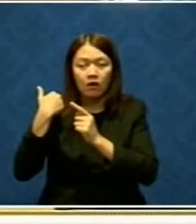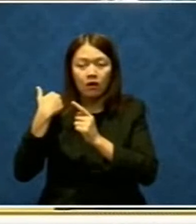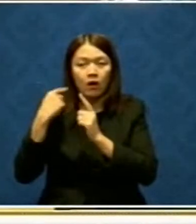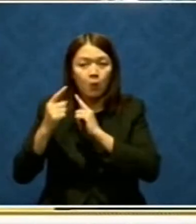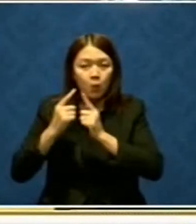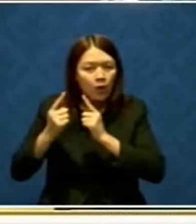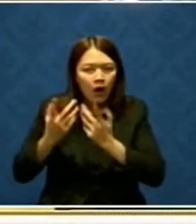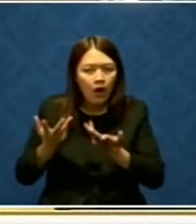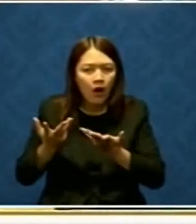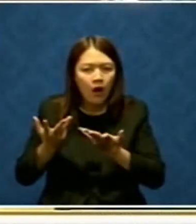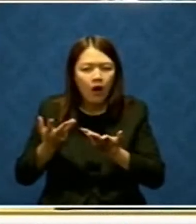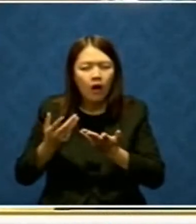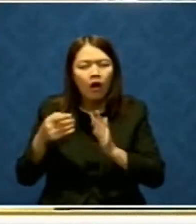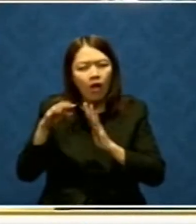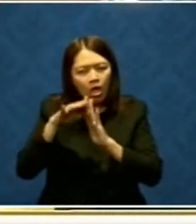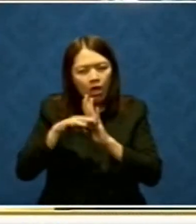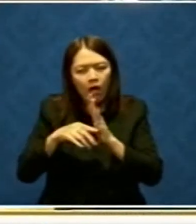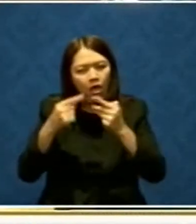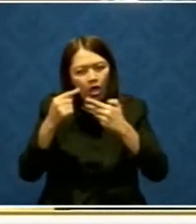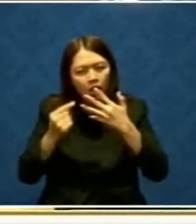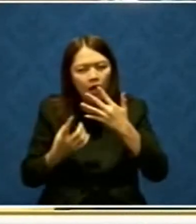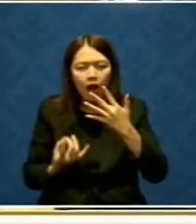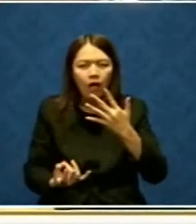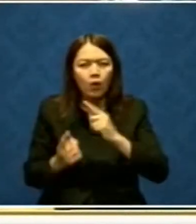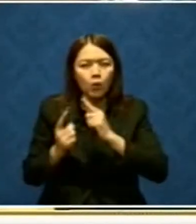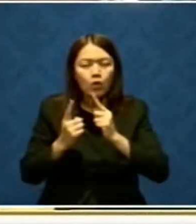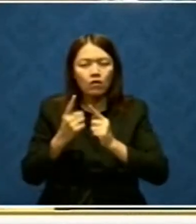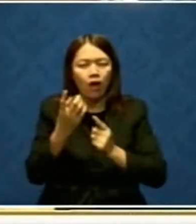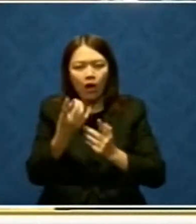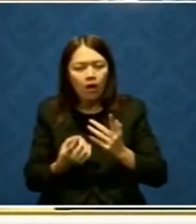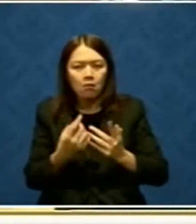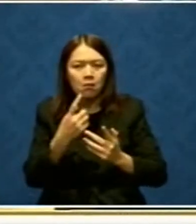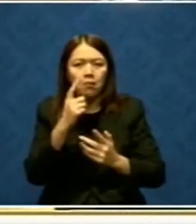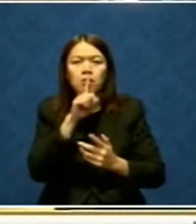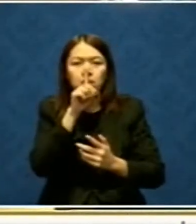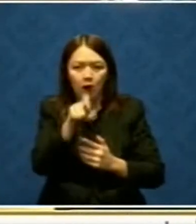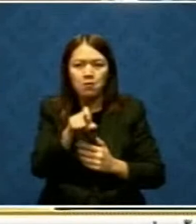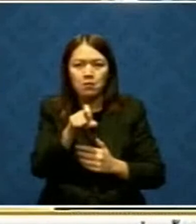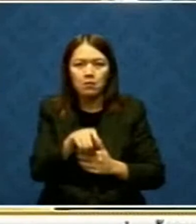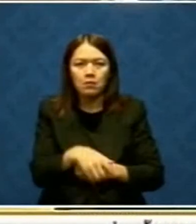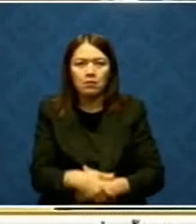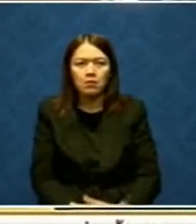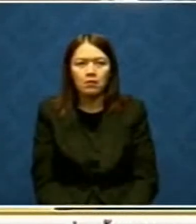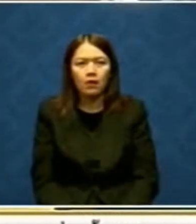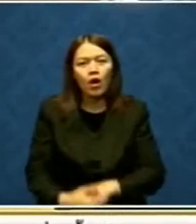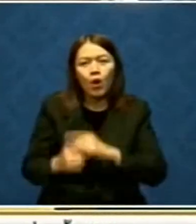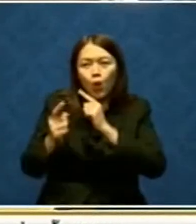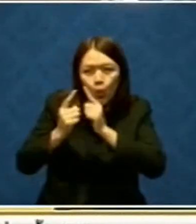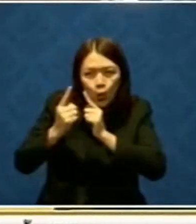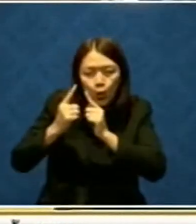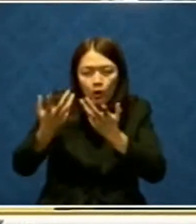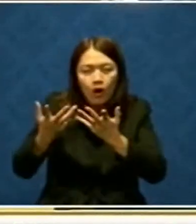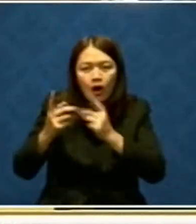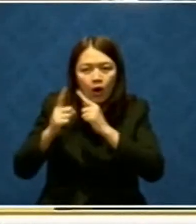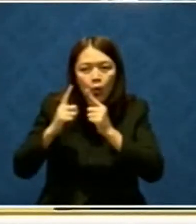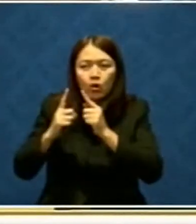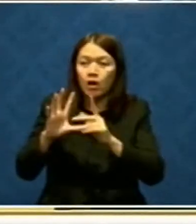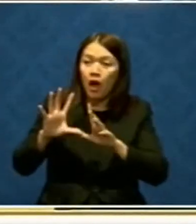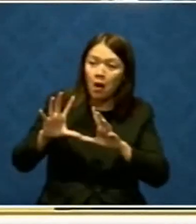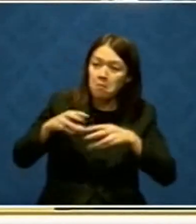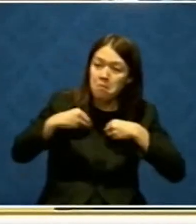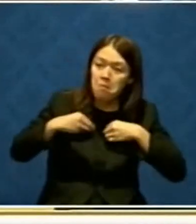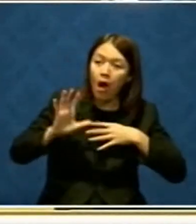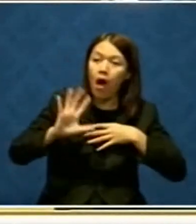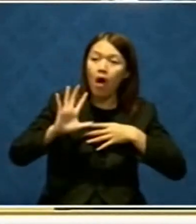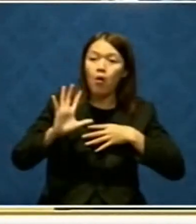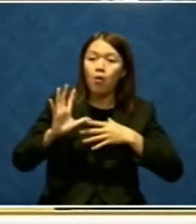างในการเจรจาคืออะไรครับผมอยากทราบอันนี้เป็นคำถามด้วยแนวทางเจรจาคืออะไรคือถ้าจะไปเจรจาเนี่ยคือไปเจรจาว่าไม่เอาอันนั้นน่